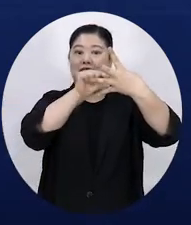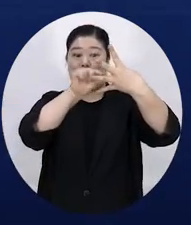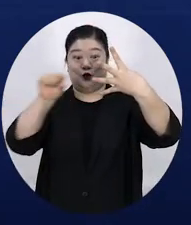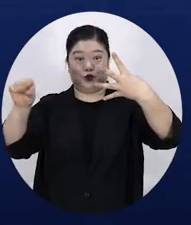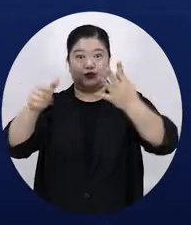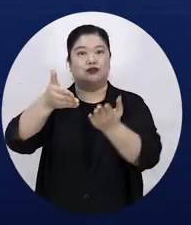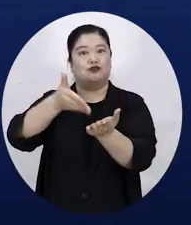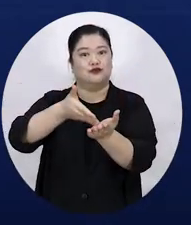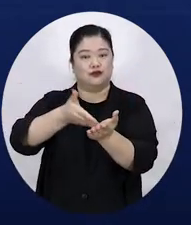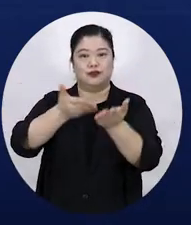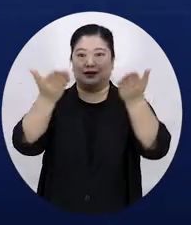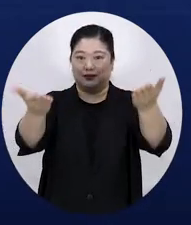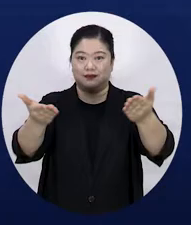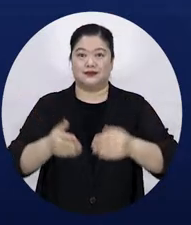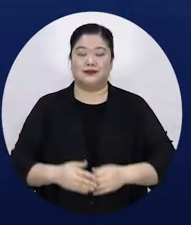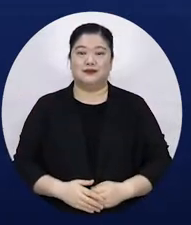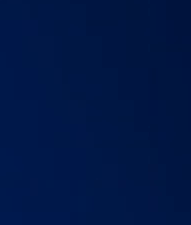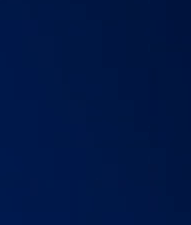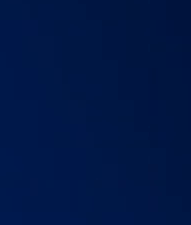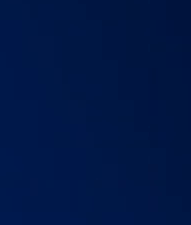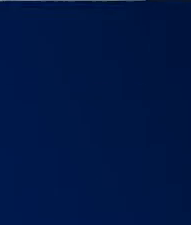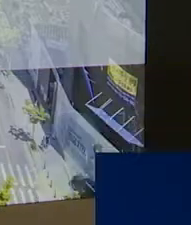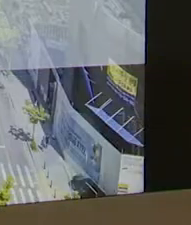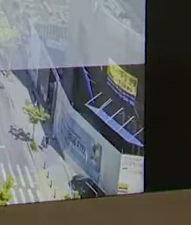주간 주요 소식입니다.